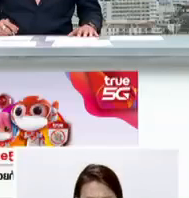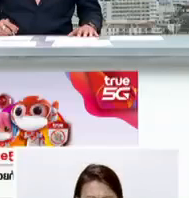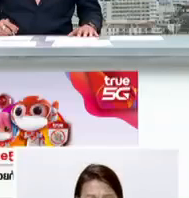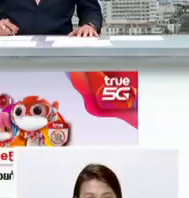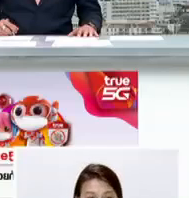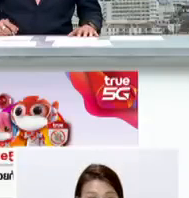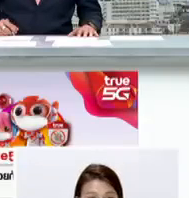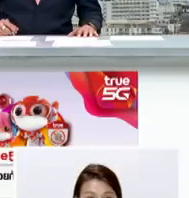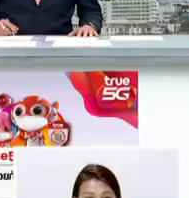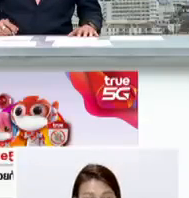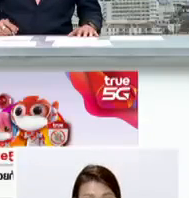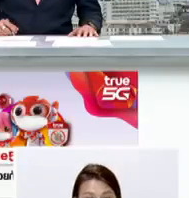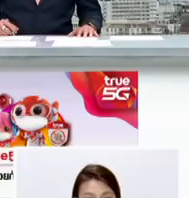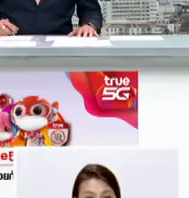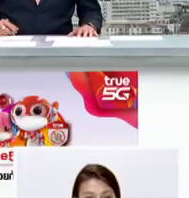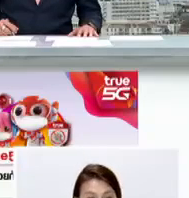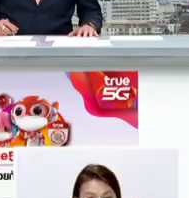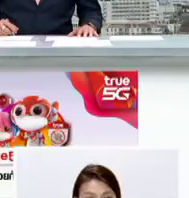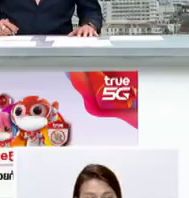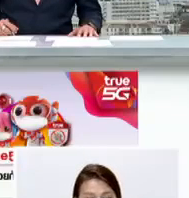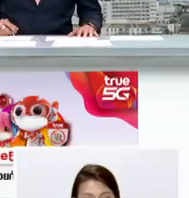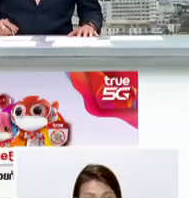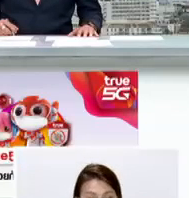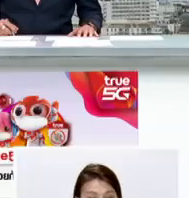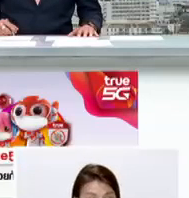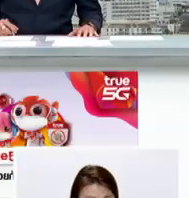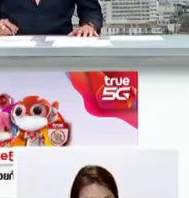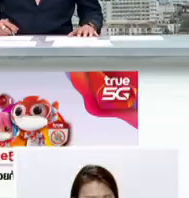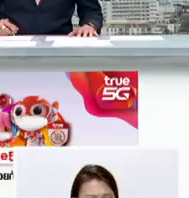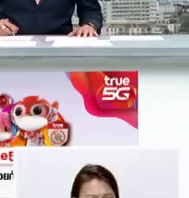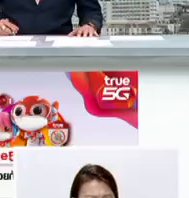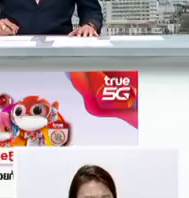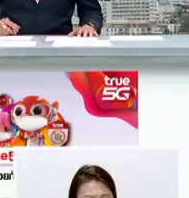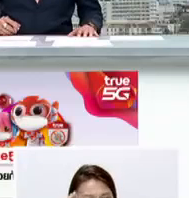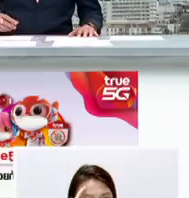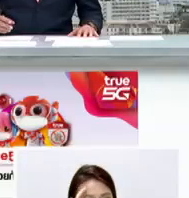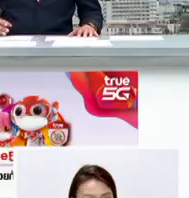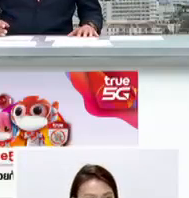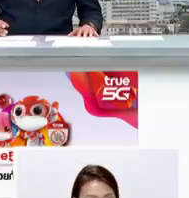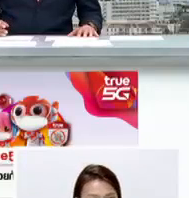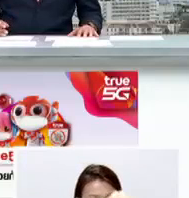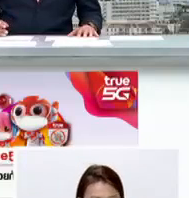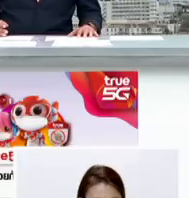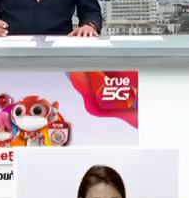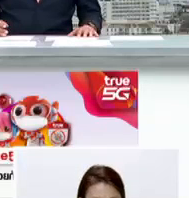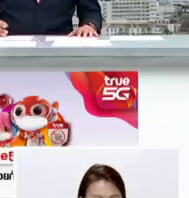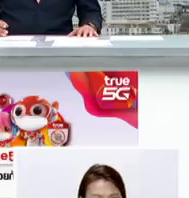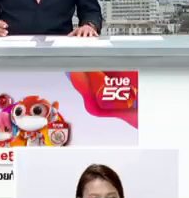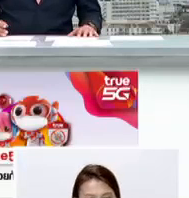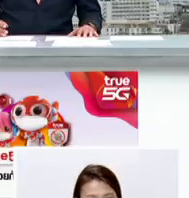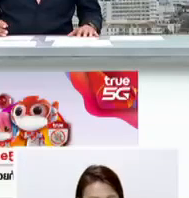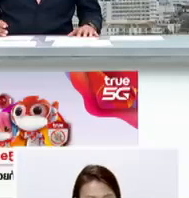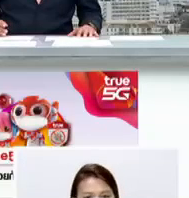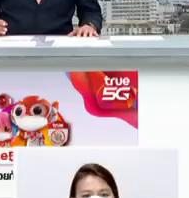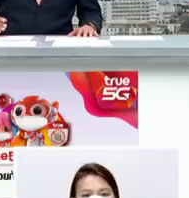นะคะทำให้ทางสหรัฐเนี่ยต้องอาจจะเป็นไปได้ว่าจะขยายเวลาที่จะถอนทหารออกไปติดตามพร้อมกับรายละเอียดอื่นๆเลยค่ะ